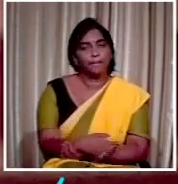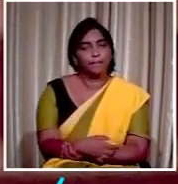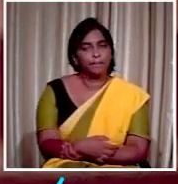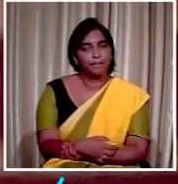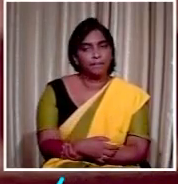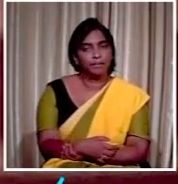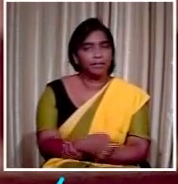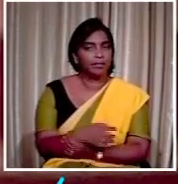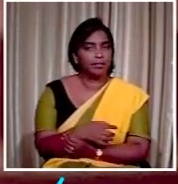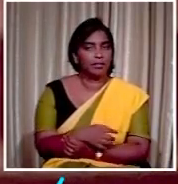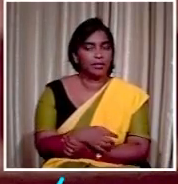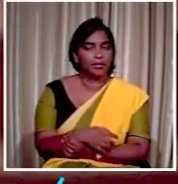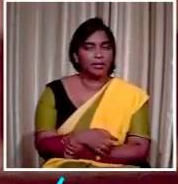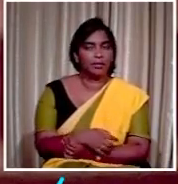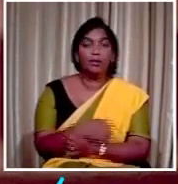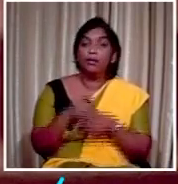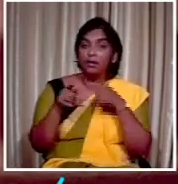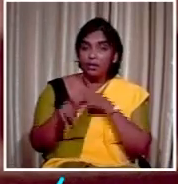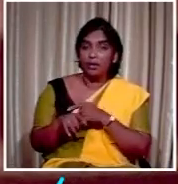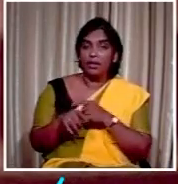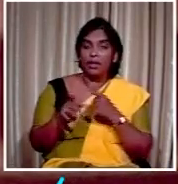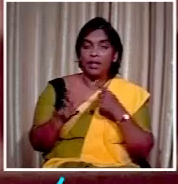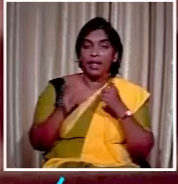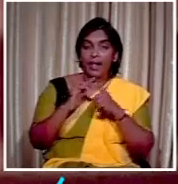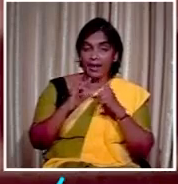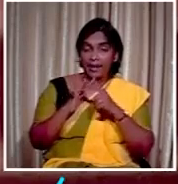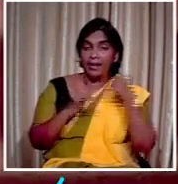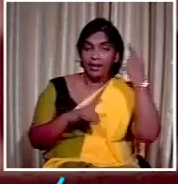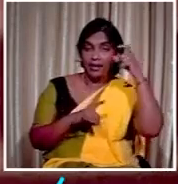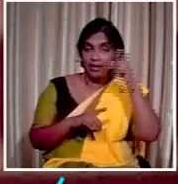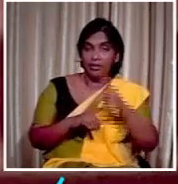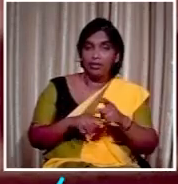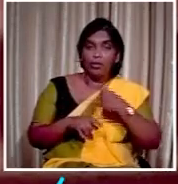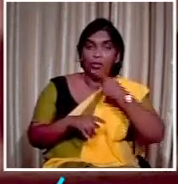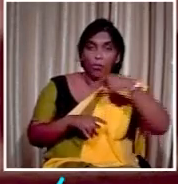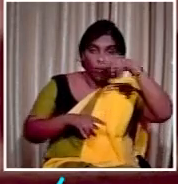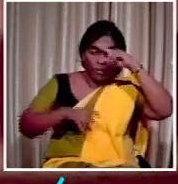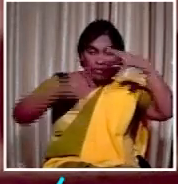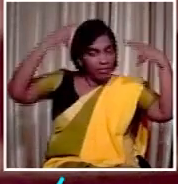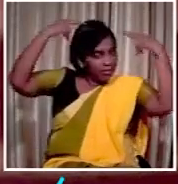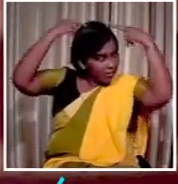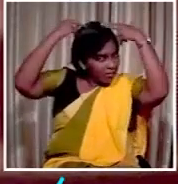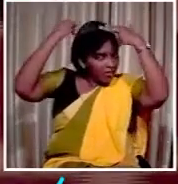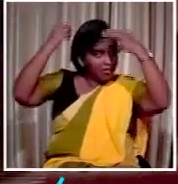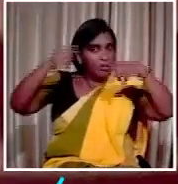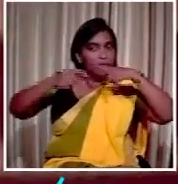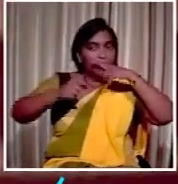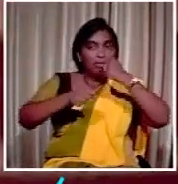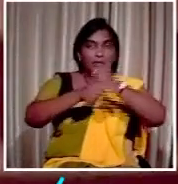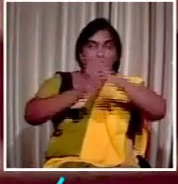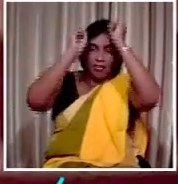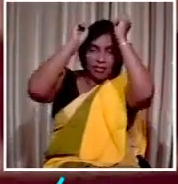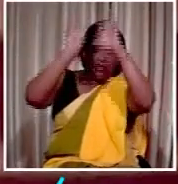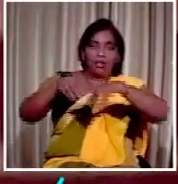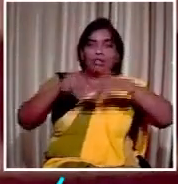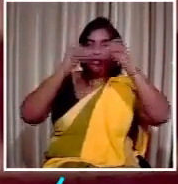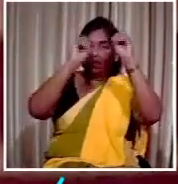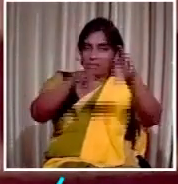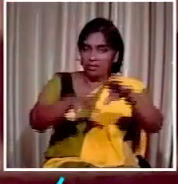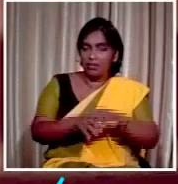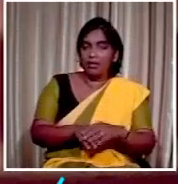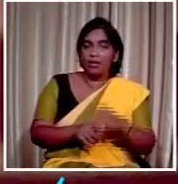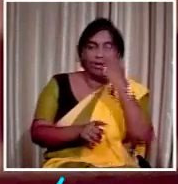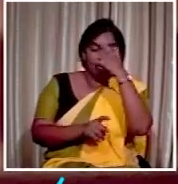දුන්නේ ගරු මුසුන වරන්තුනේ එග්නැලි ගොඩ නොවන ගිහිල්ලා මූදර තමන්ගේ කොණ්ඩේ කපලා මේ ආණ්ඩුර සාපයෙන් කියන